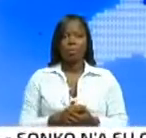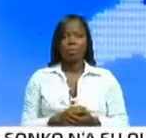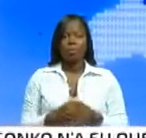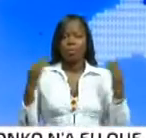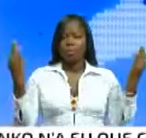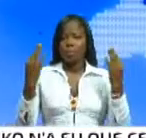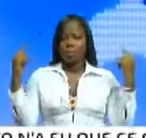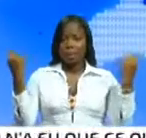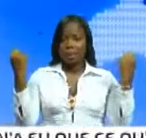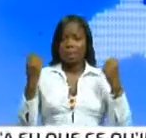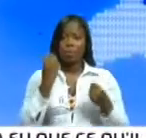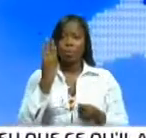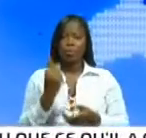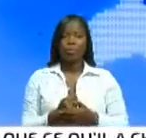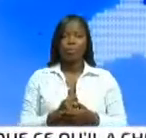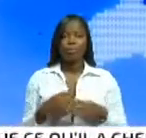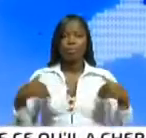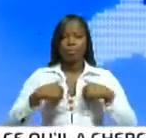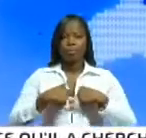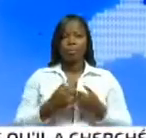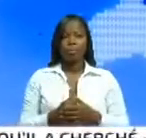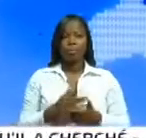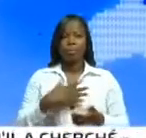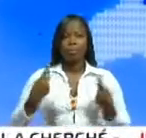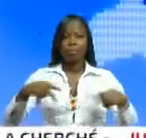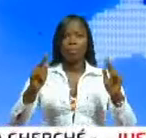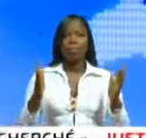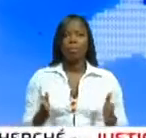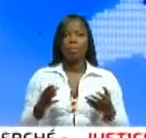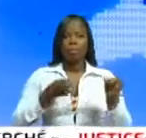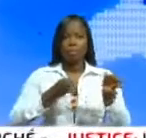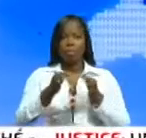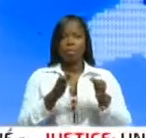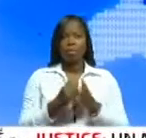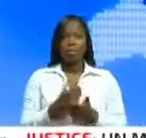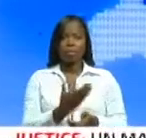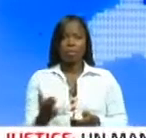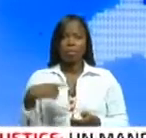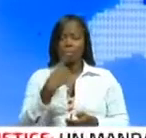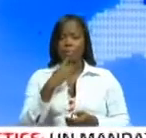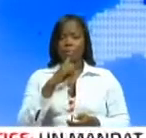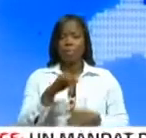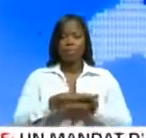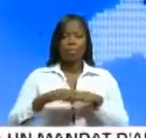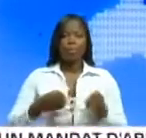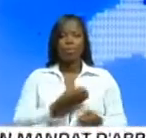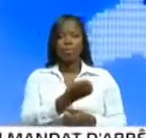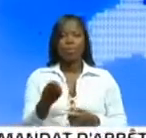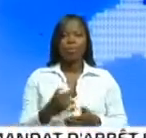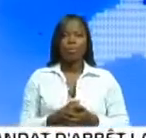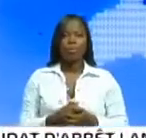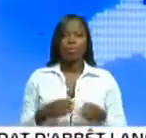el-kébir éleveurs et vendeurs explique les raisons il invoque que les nombreuses charges qui pèsent sur eux les aliments de bétail la